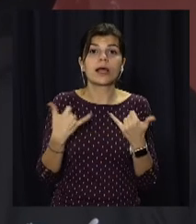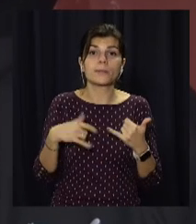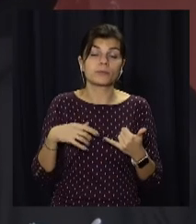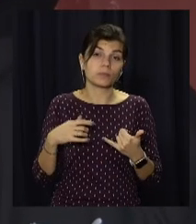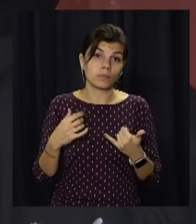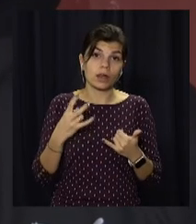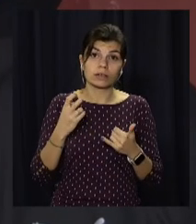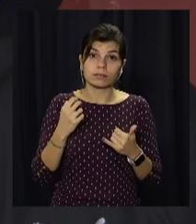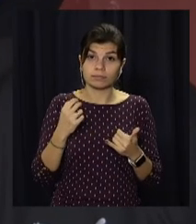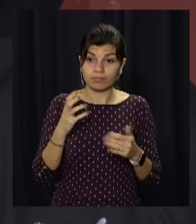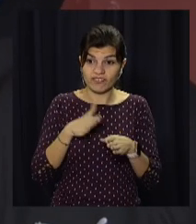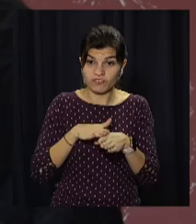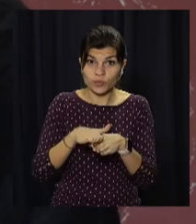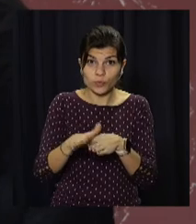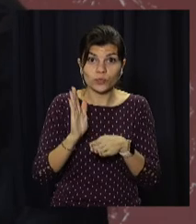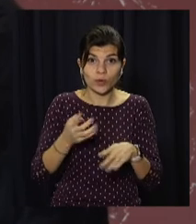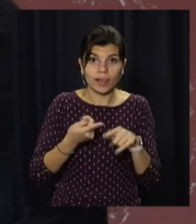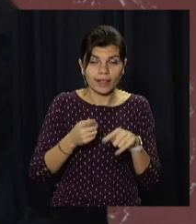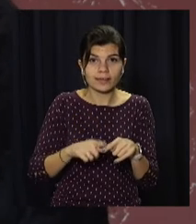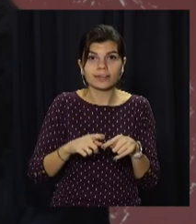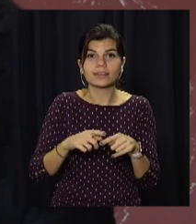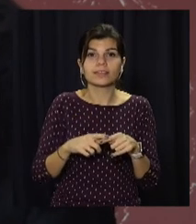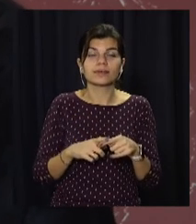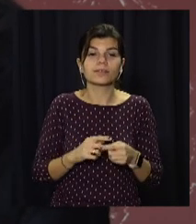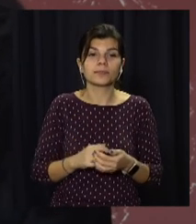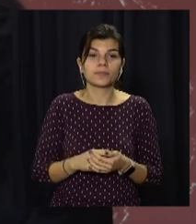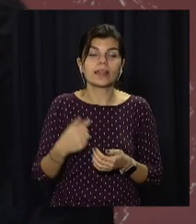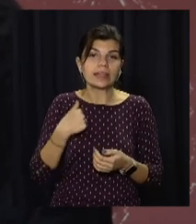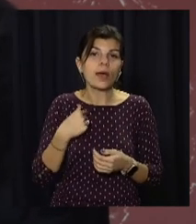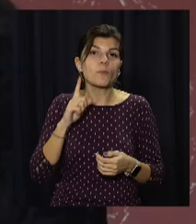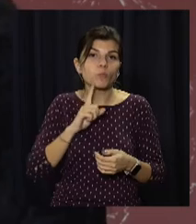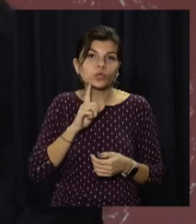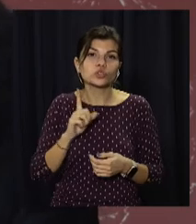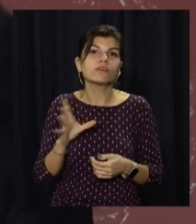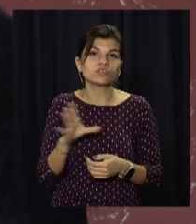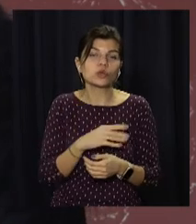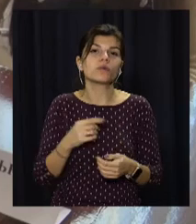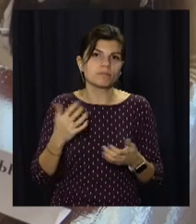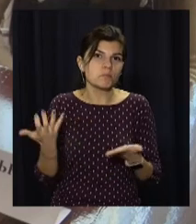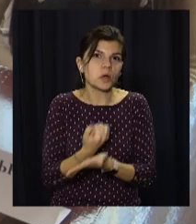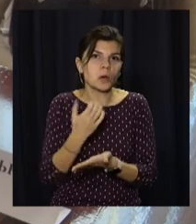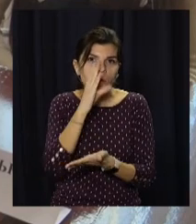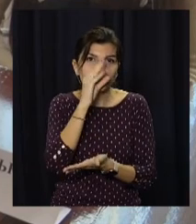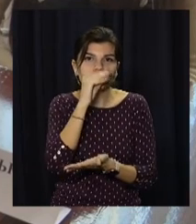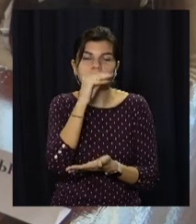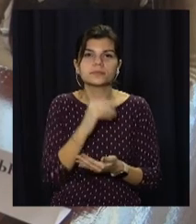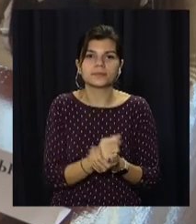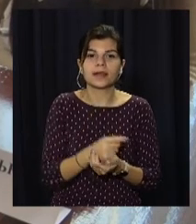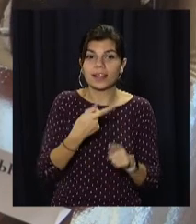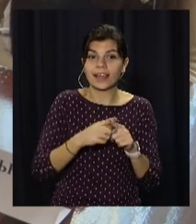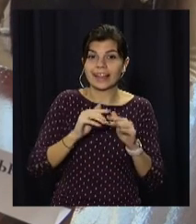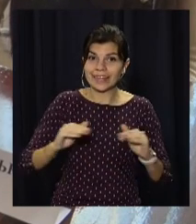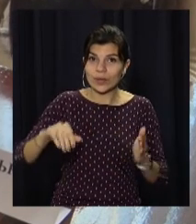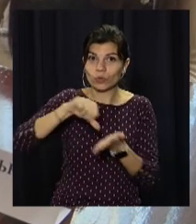на етапі реалізації цього партиципаторного інструменту, і нам поки що все точно вдалося. Бюджет участі – діти